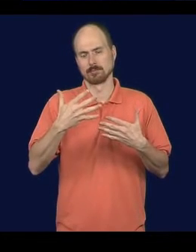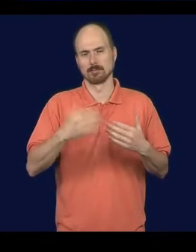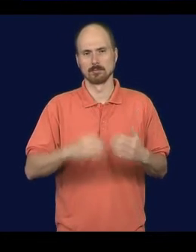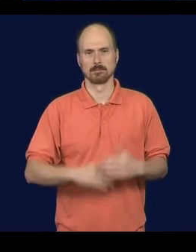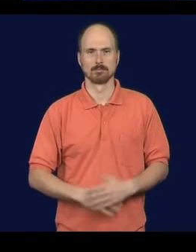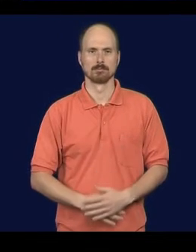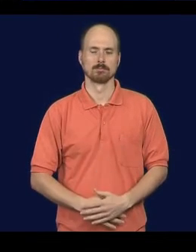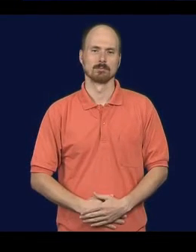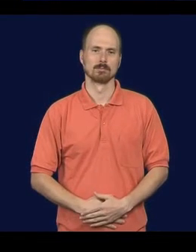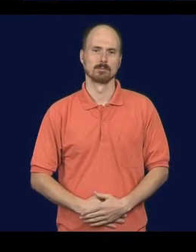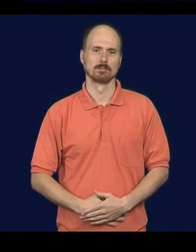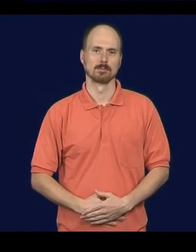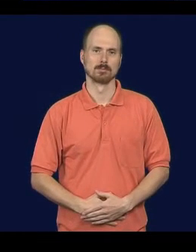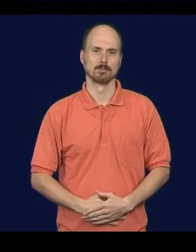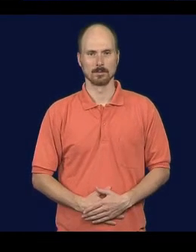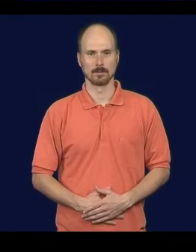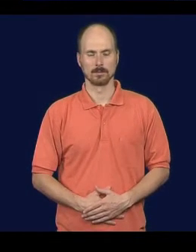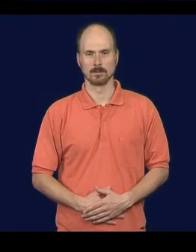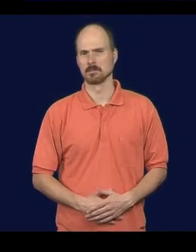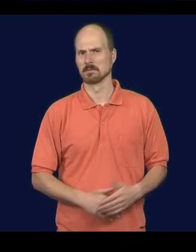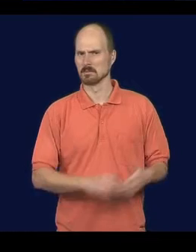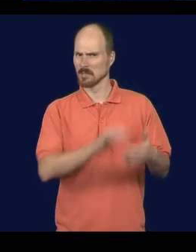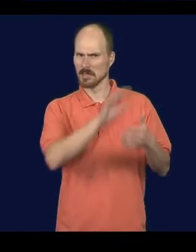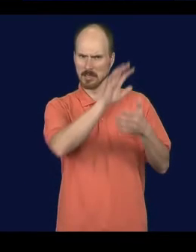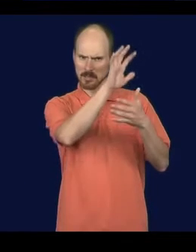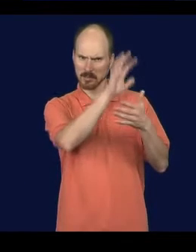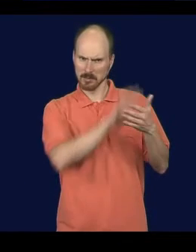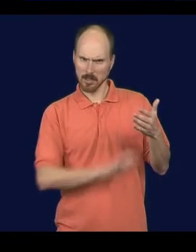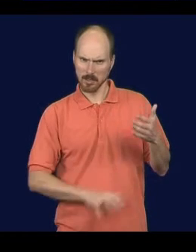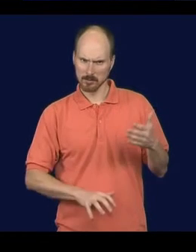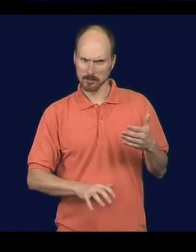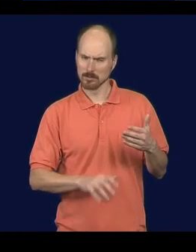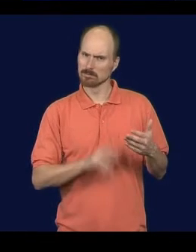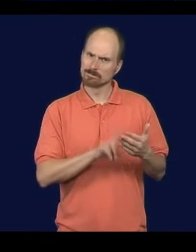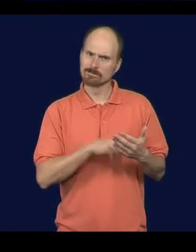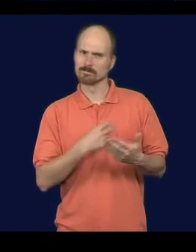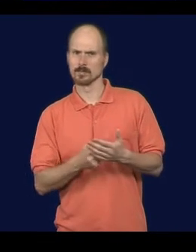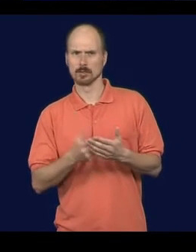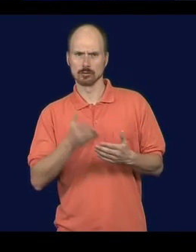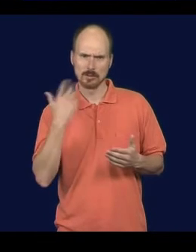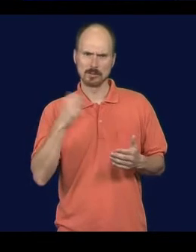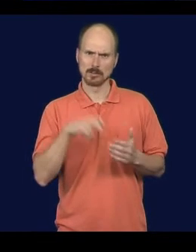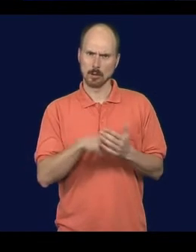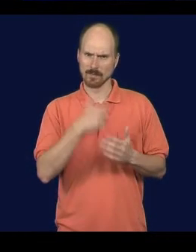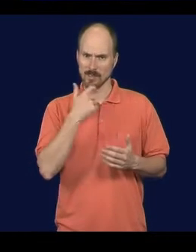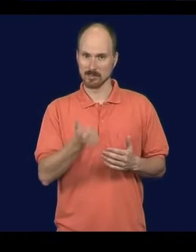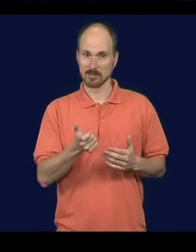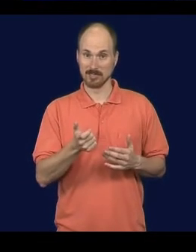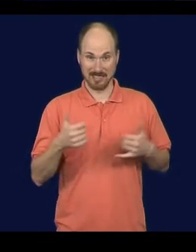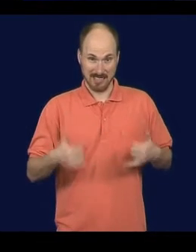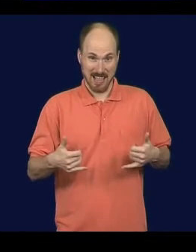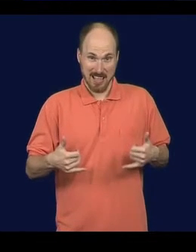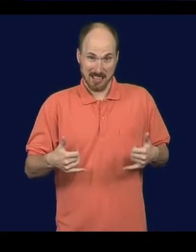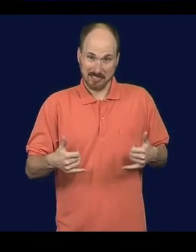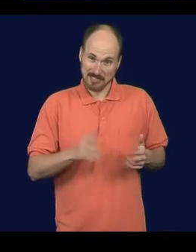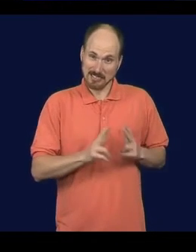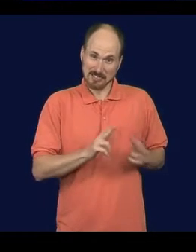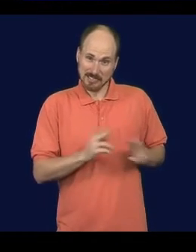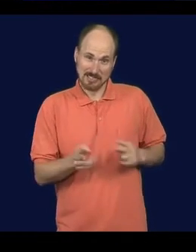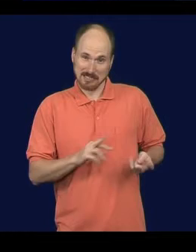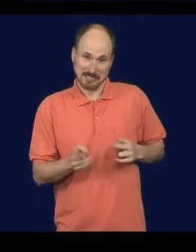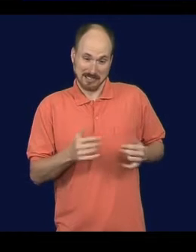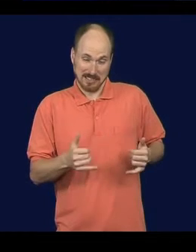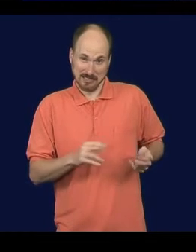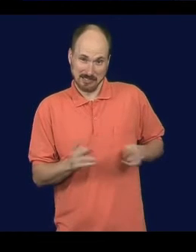například systém dokáže říct, že před vámi 3 metry se nachází překážka,